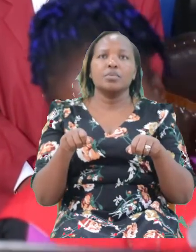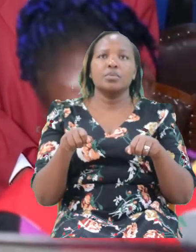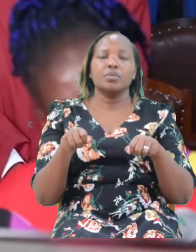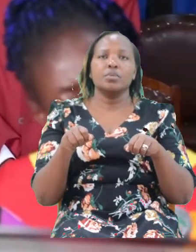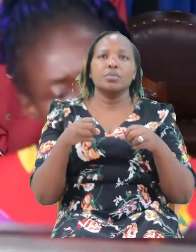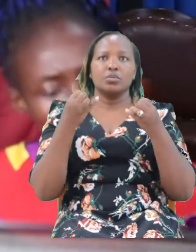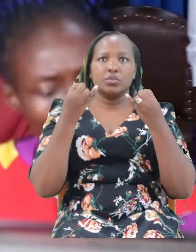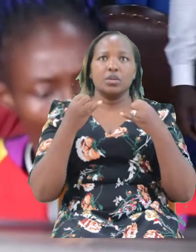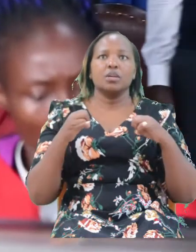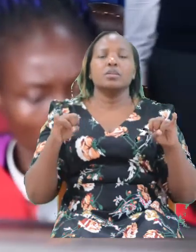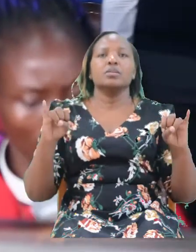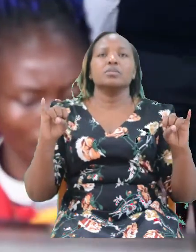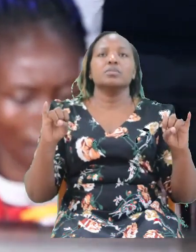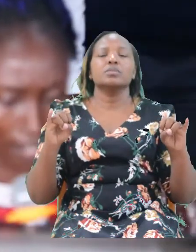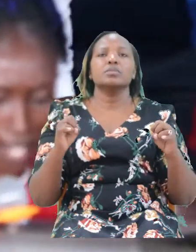waweza